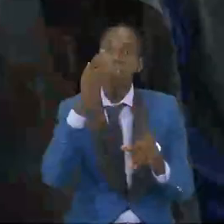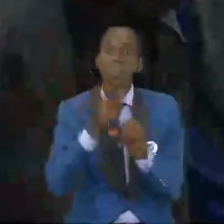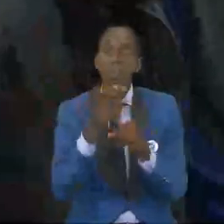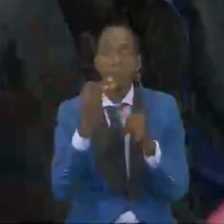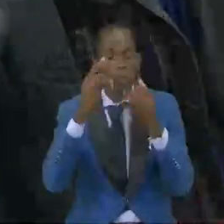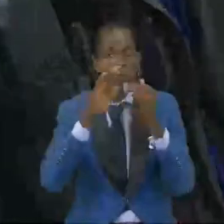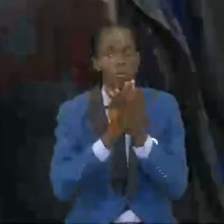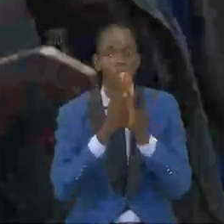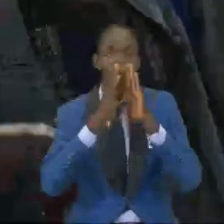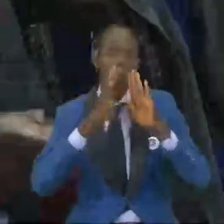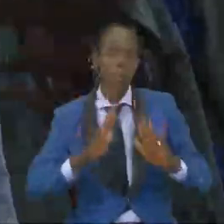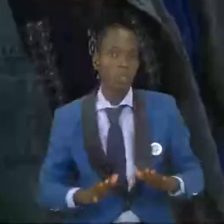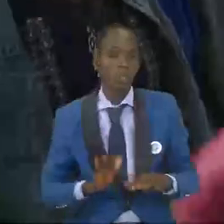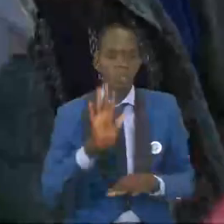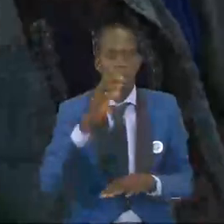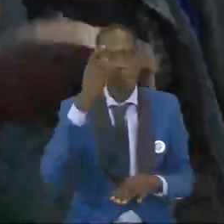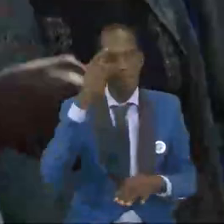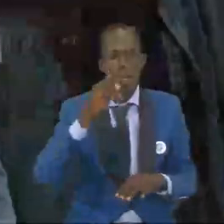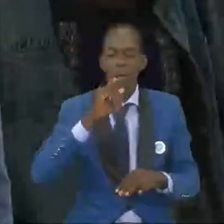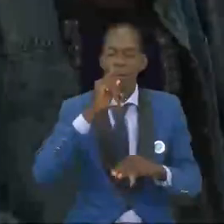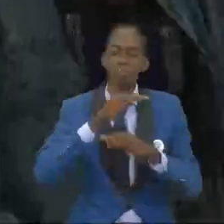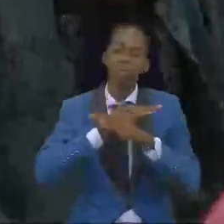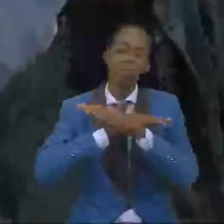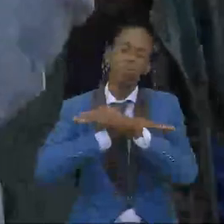paix. L'alliance de paix.